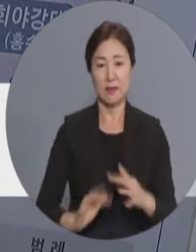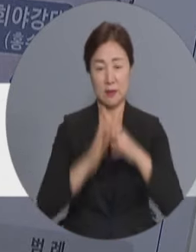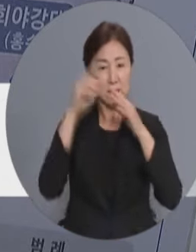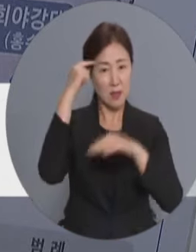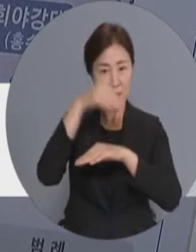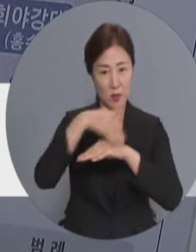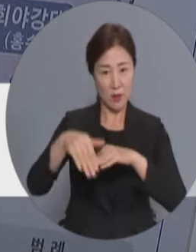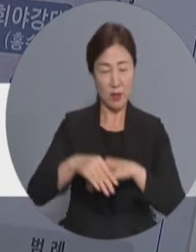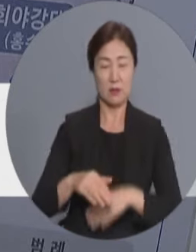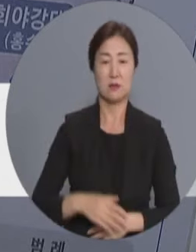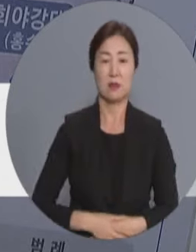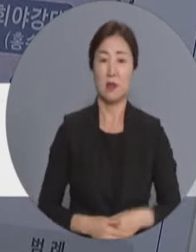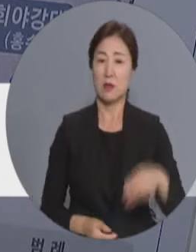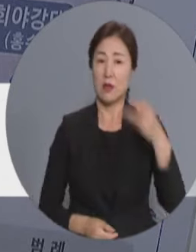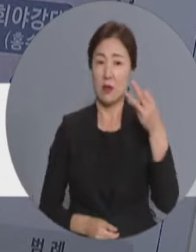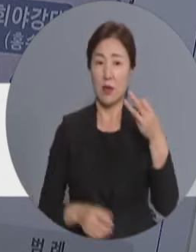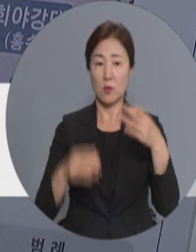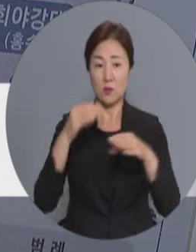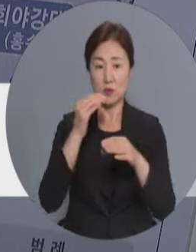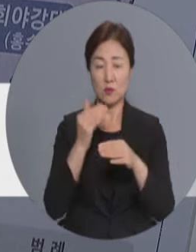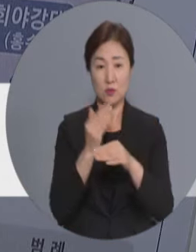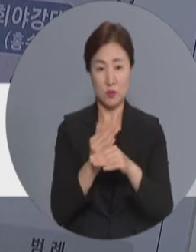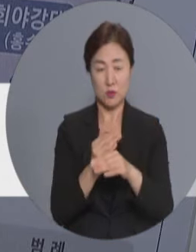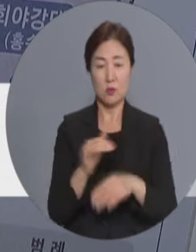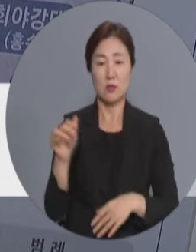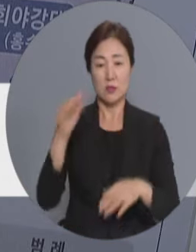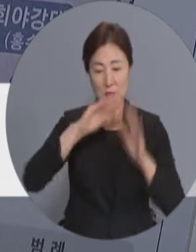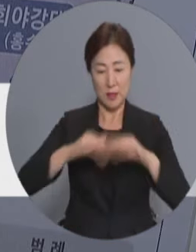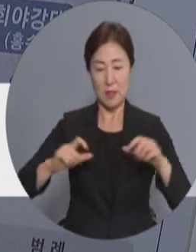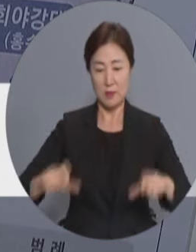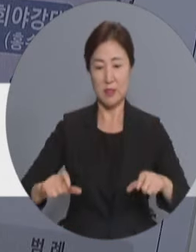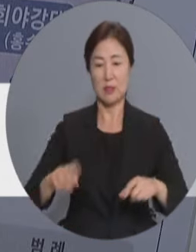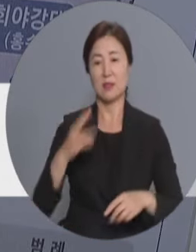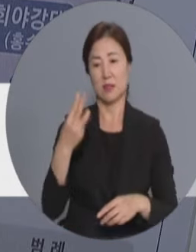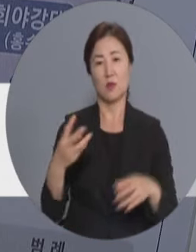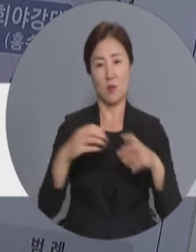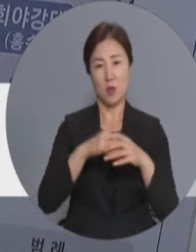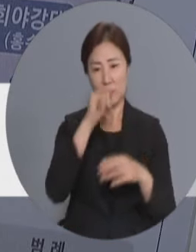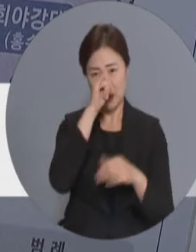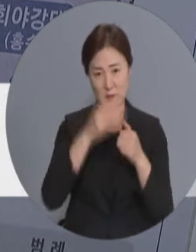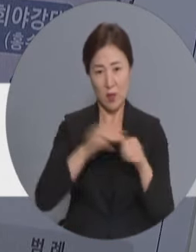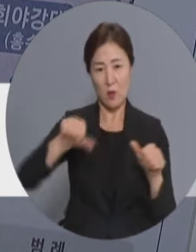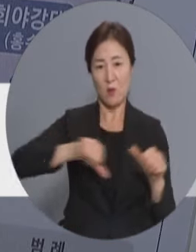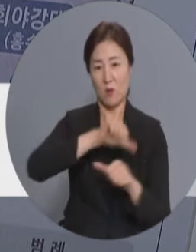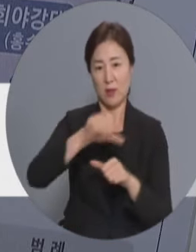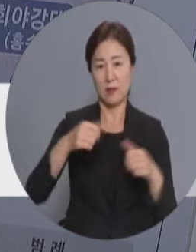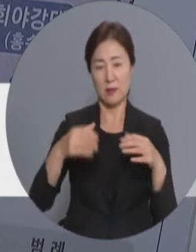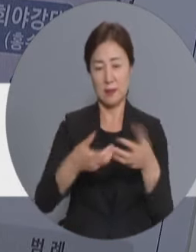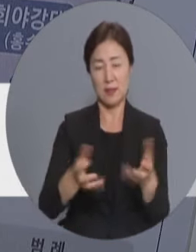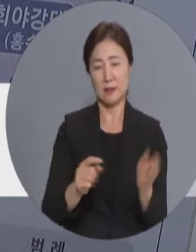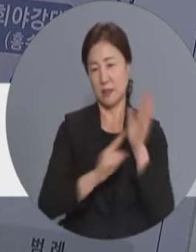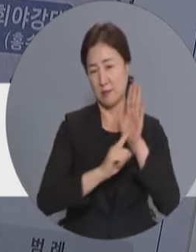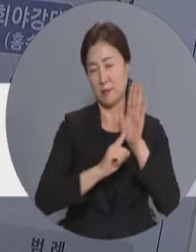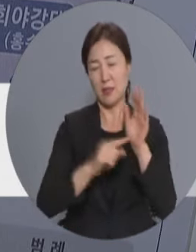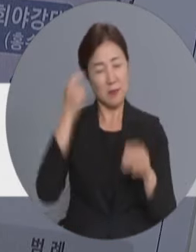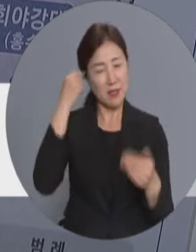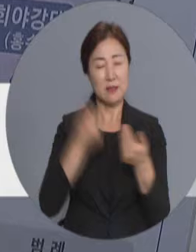가운데 전남의 3곳이 포함됐는데요. 환경단체 등 지역이 반발하고 있습니다. 보도에 김단비